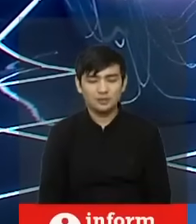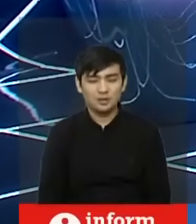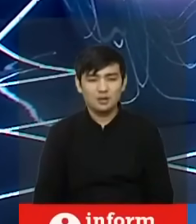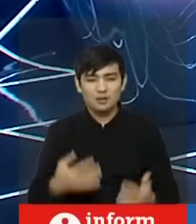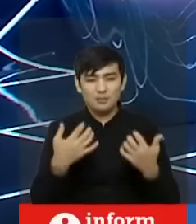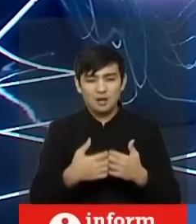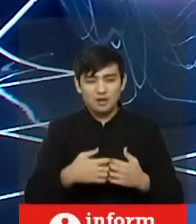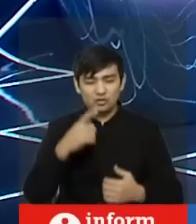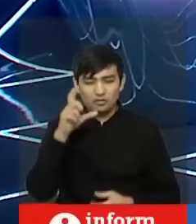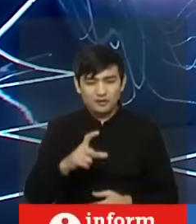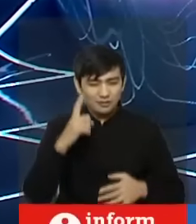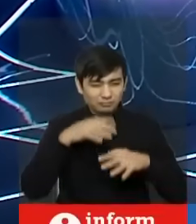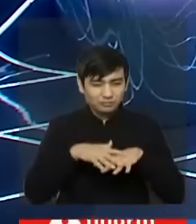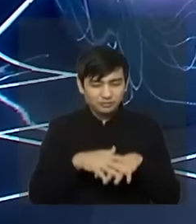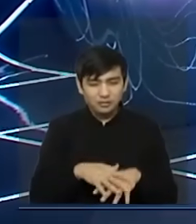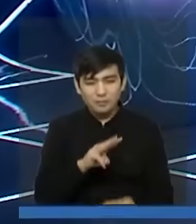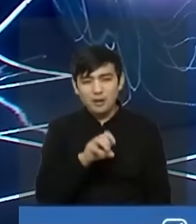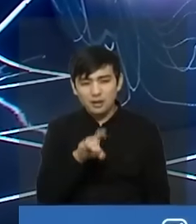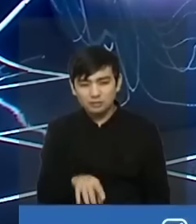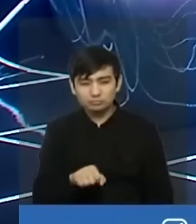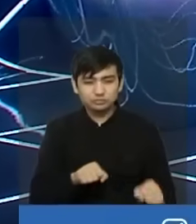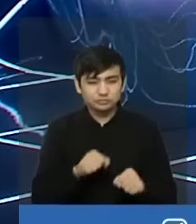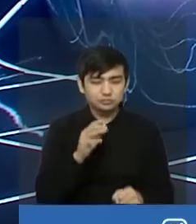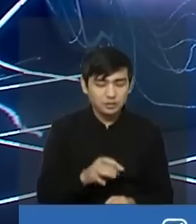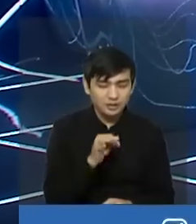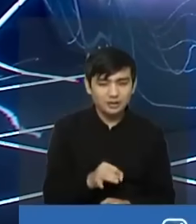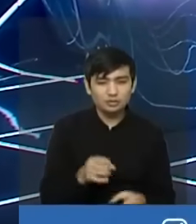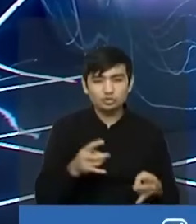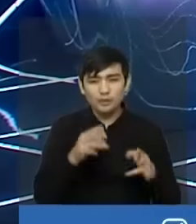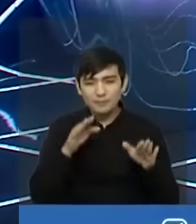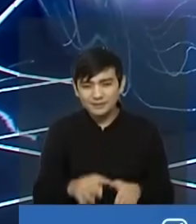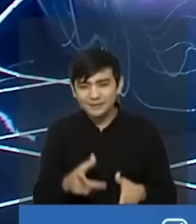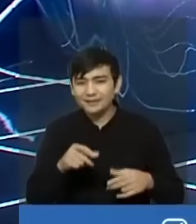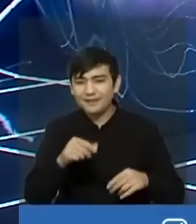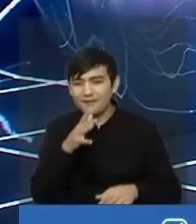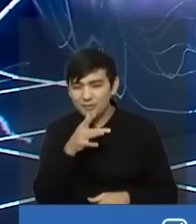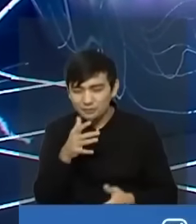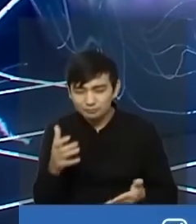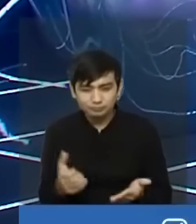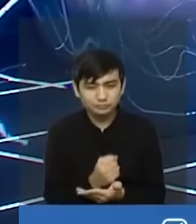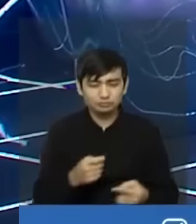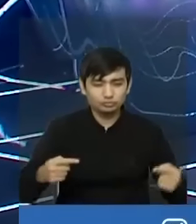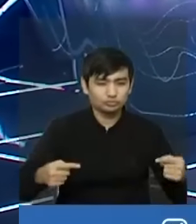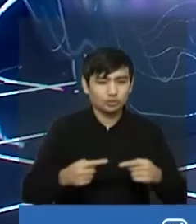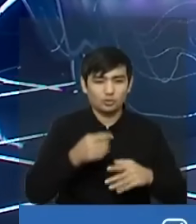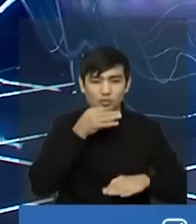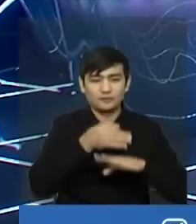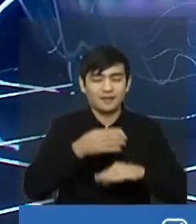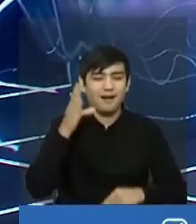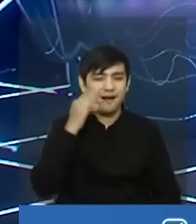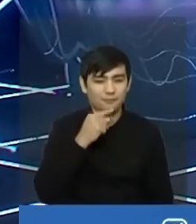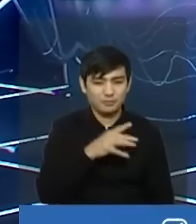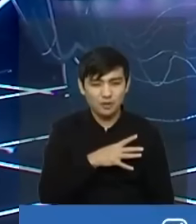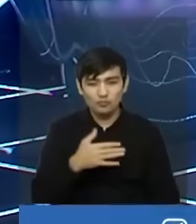Математик Марат Нұртас жер сілкінісі болатын жерді тіпті қажет болса уақытында дәл болжауға болады деп отыр. Ол үшін жаңа